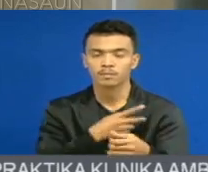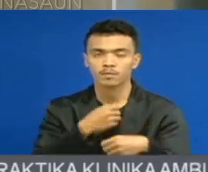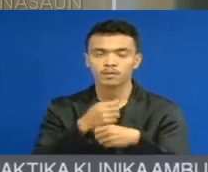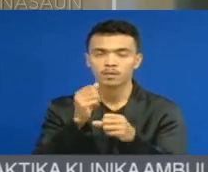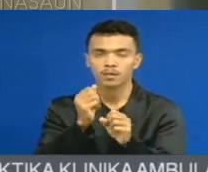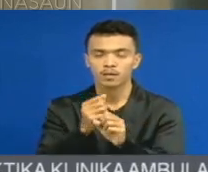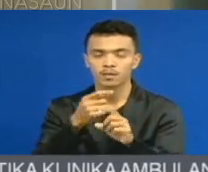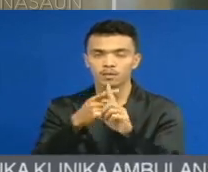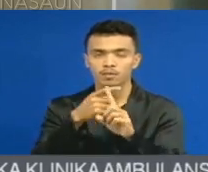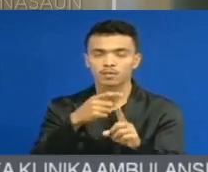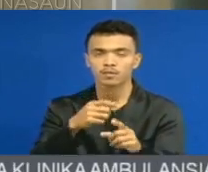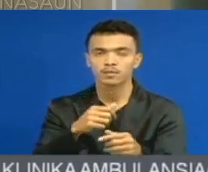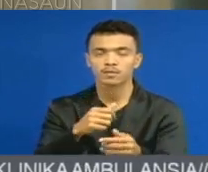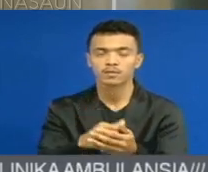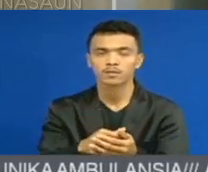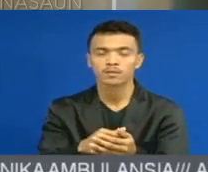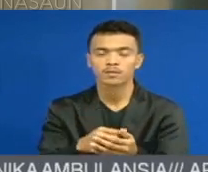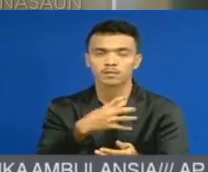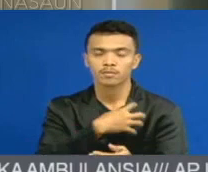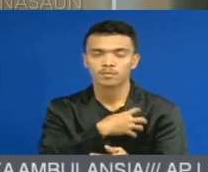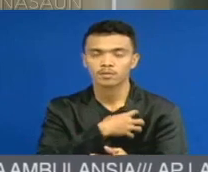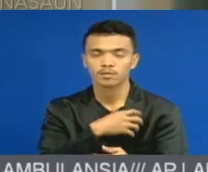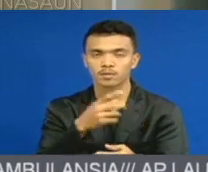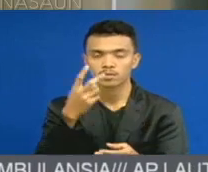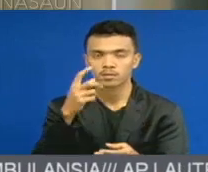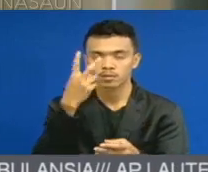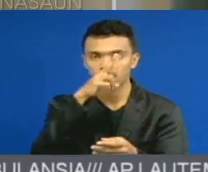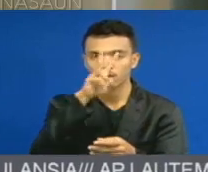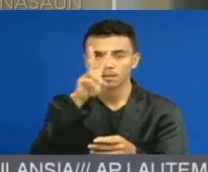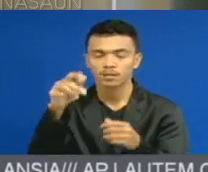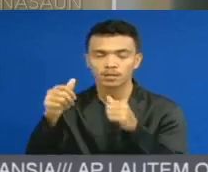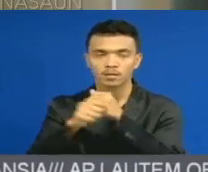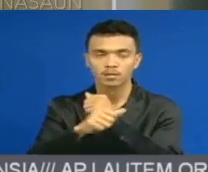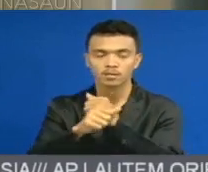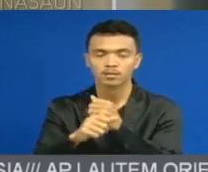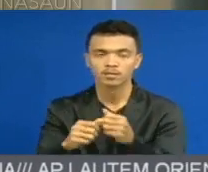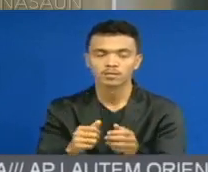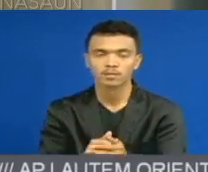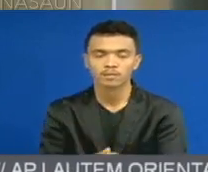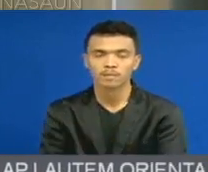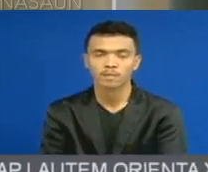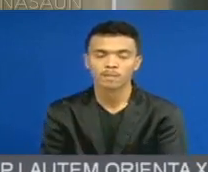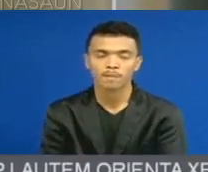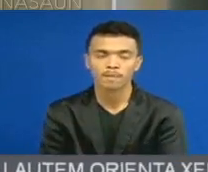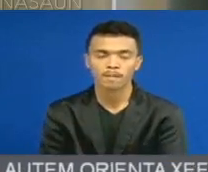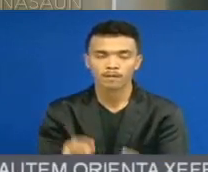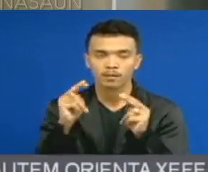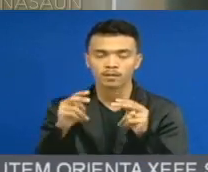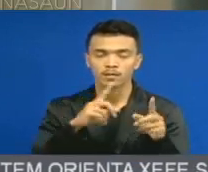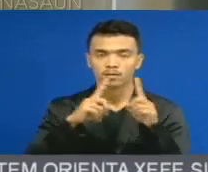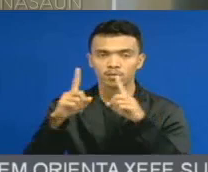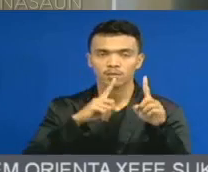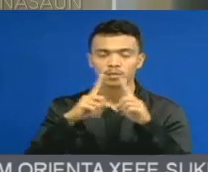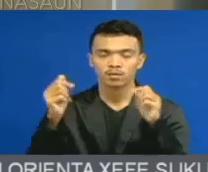parte polisi liliu parte transito nian para atar kana ba sundu ne tama se kanu liga sa ono he dalam publik entau ida ne ita ten coordinasa sira parte